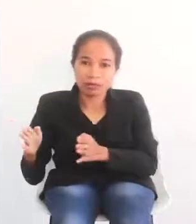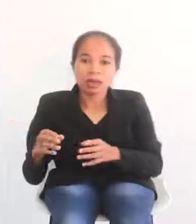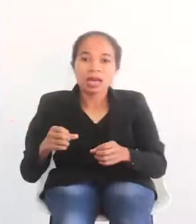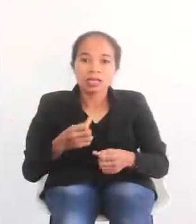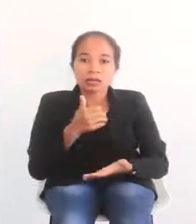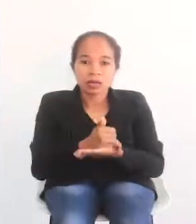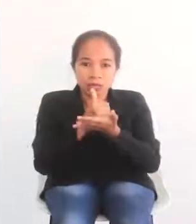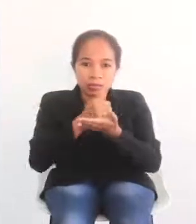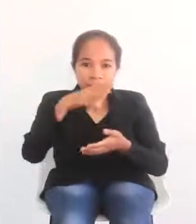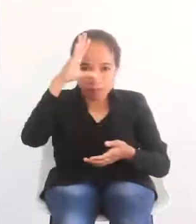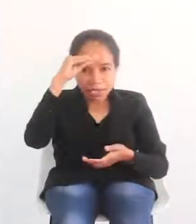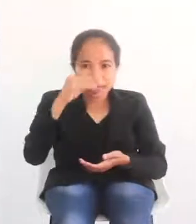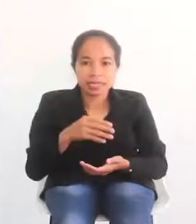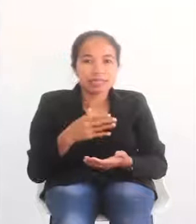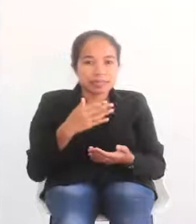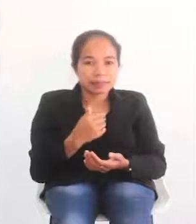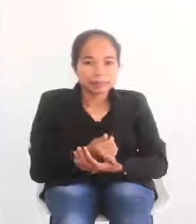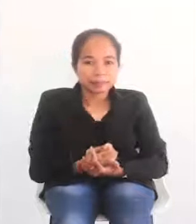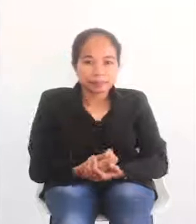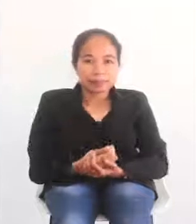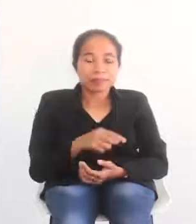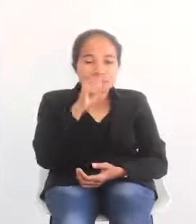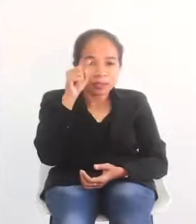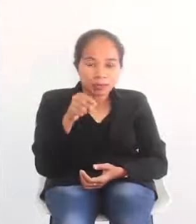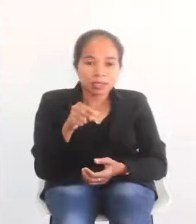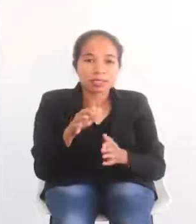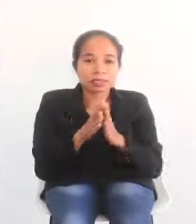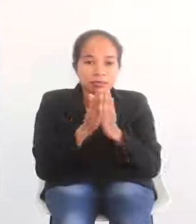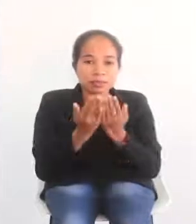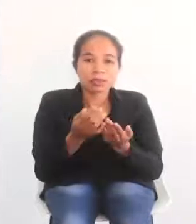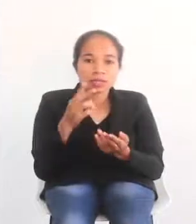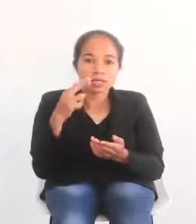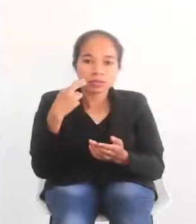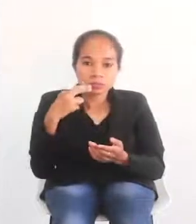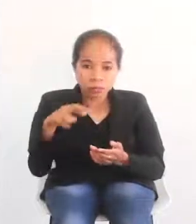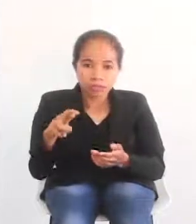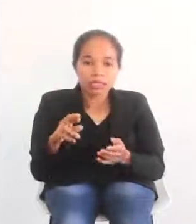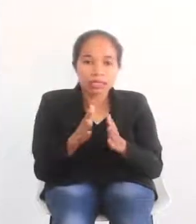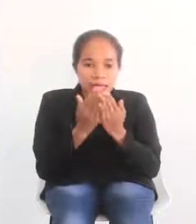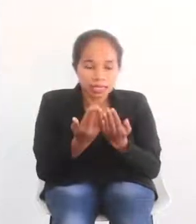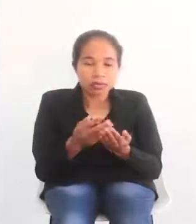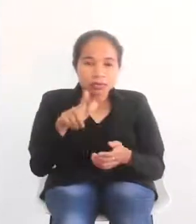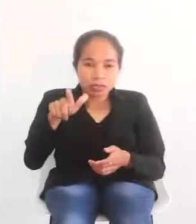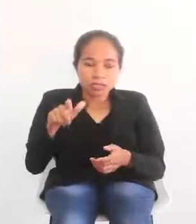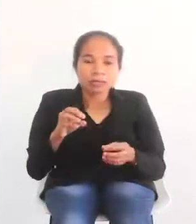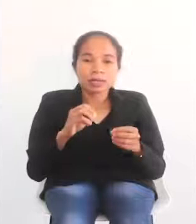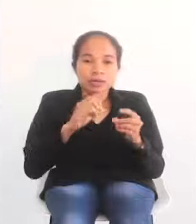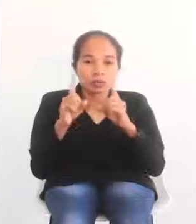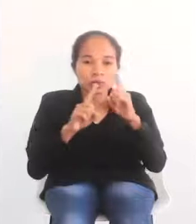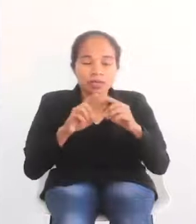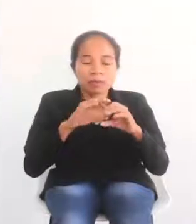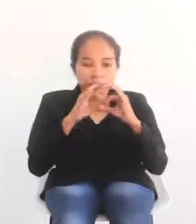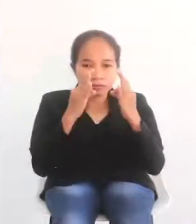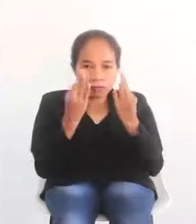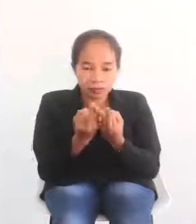se funciona kalai. Pergunta sira atu hatan ia kadernu makne. Ora sida, bela konta tuir ba